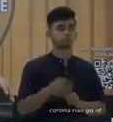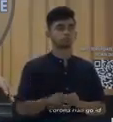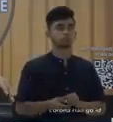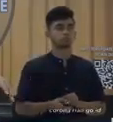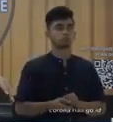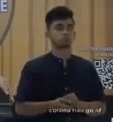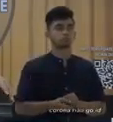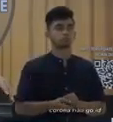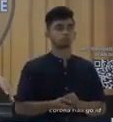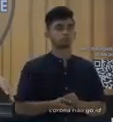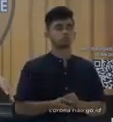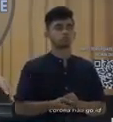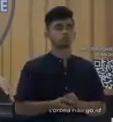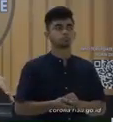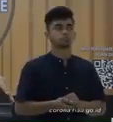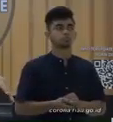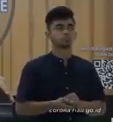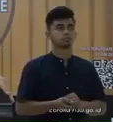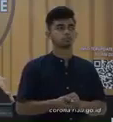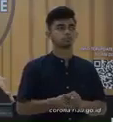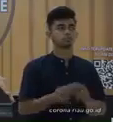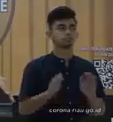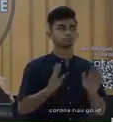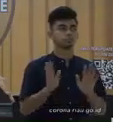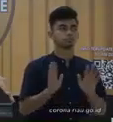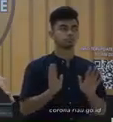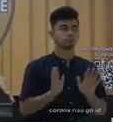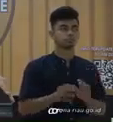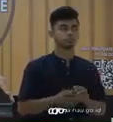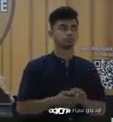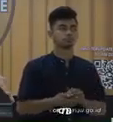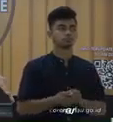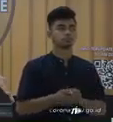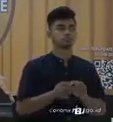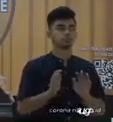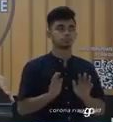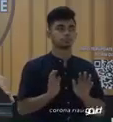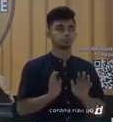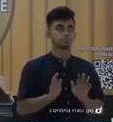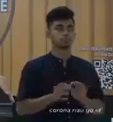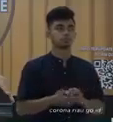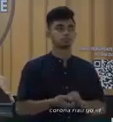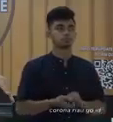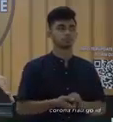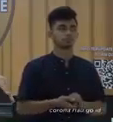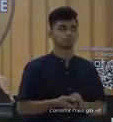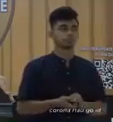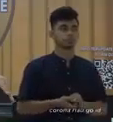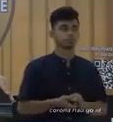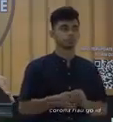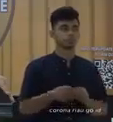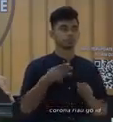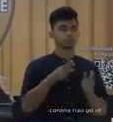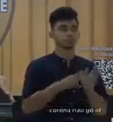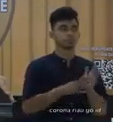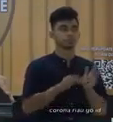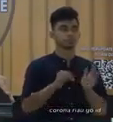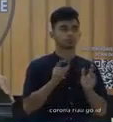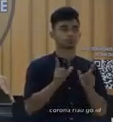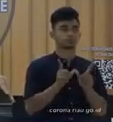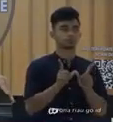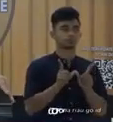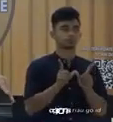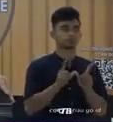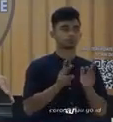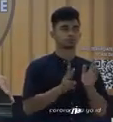dengan istilah-istilah new normal, PSBB, apapun lah nama istilahnya. Yang jelas, saya berulang kali juga